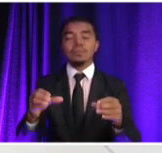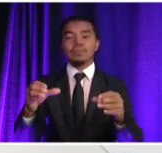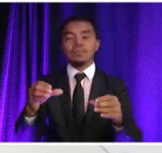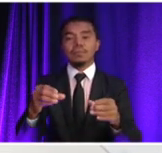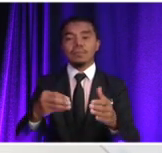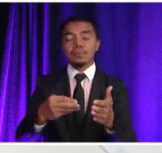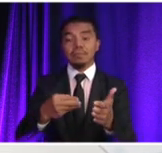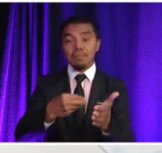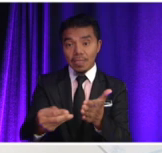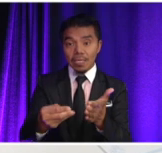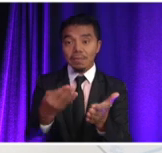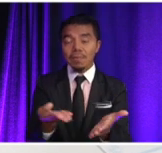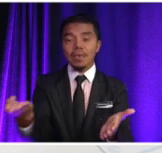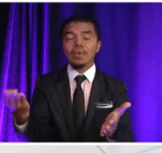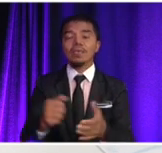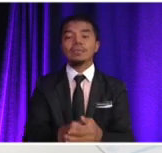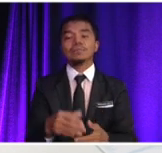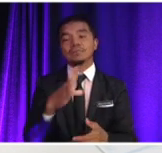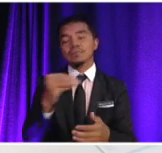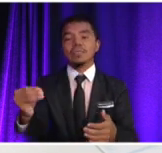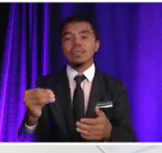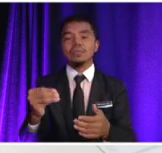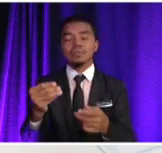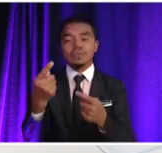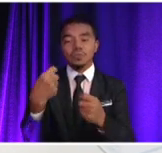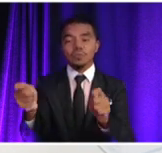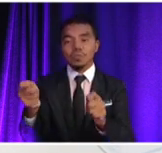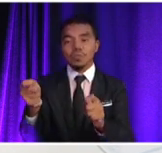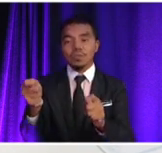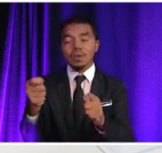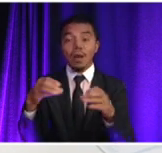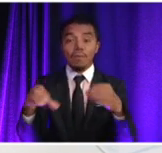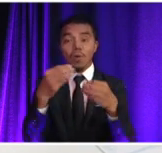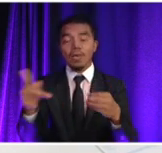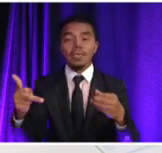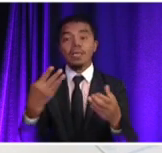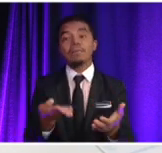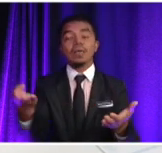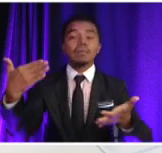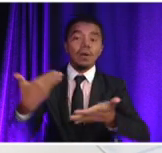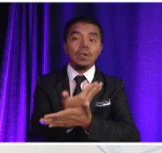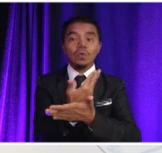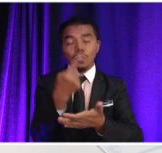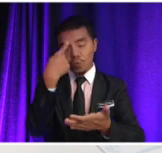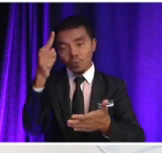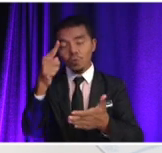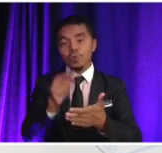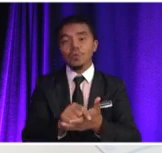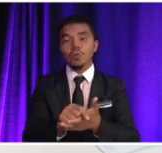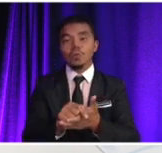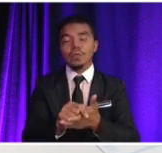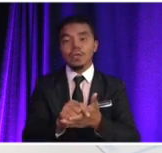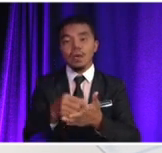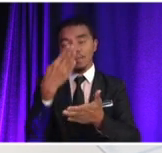menghasilkan produk baru yang lebih bernilai dan menjual semula untuk mendapatkan keuntungan serta memberi faedah